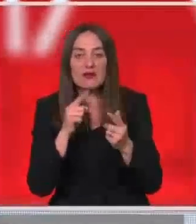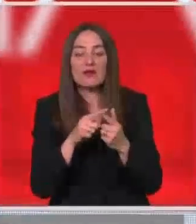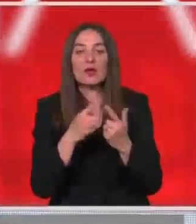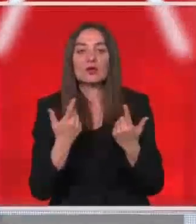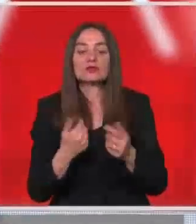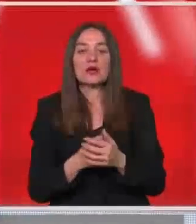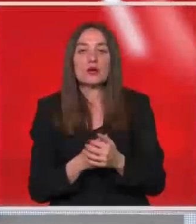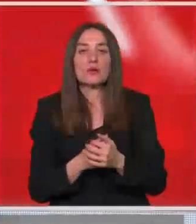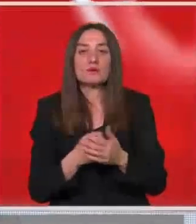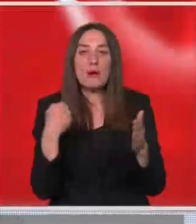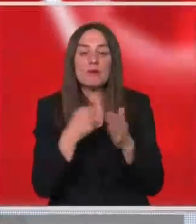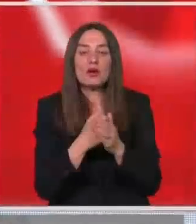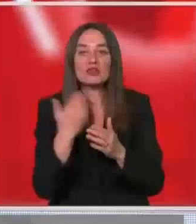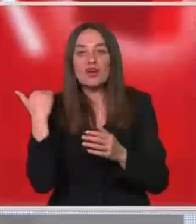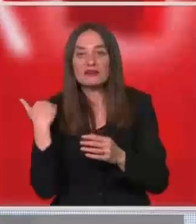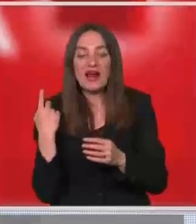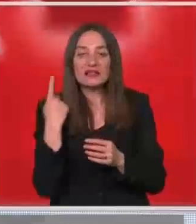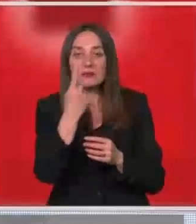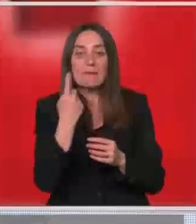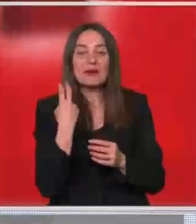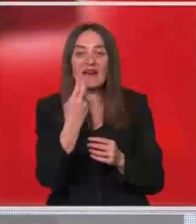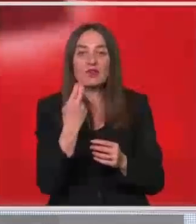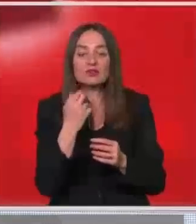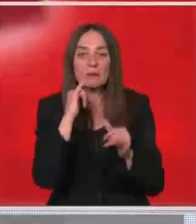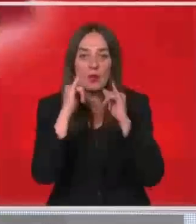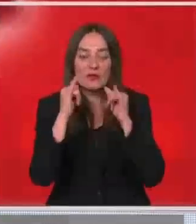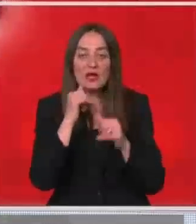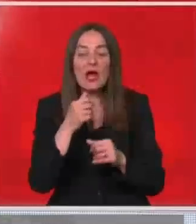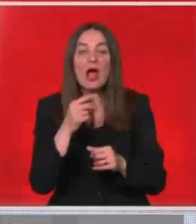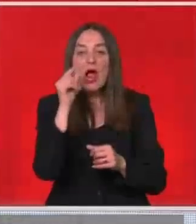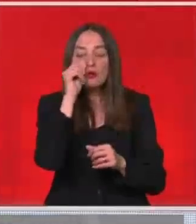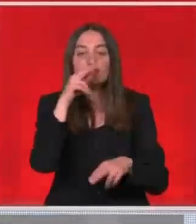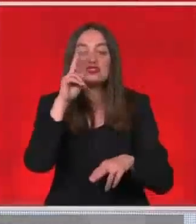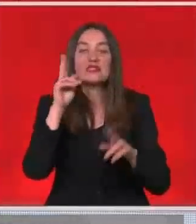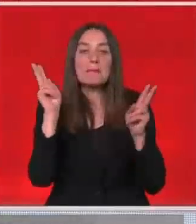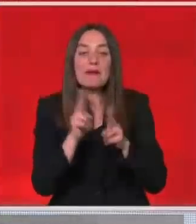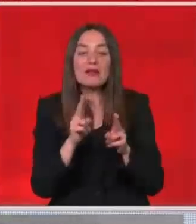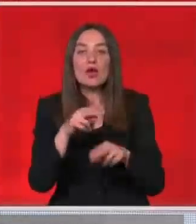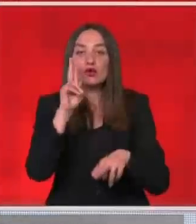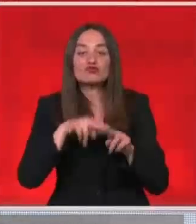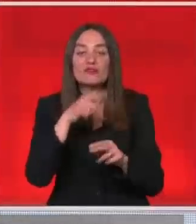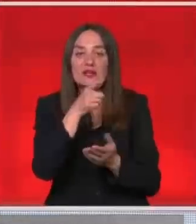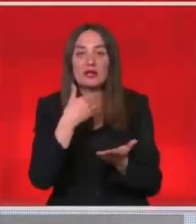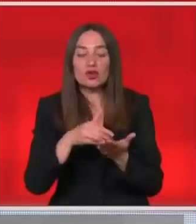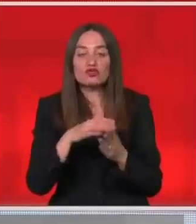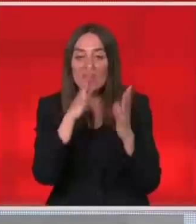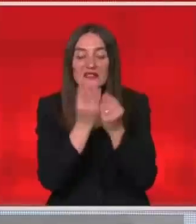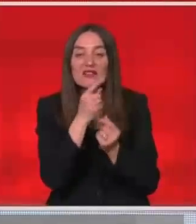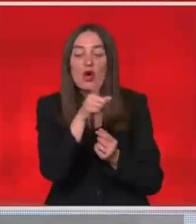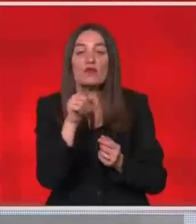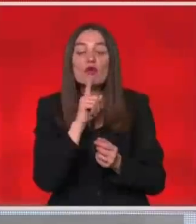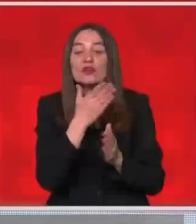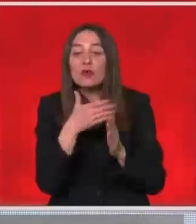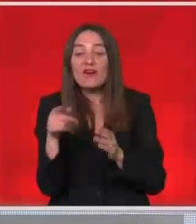pogađa transport, prevoz putnika. Ljudi će se manje odlučivati na te troškove. Ali svi oni koji se nalaze